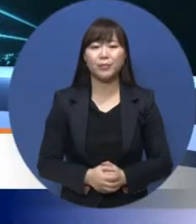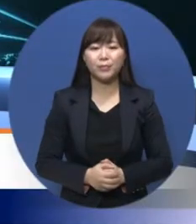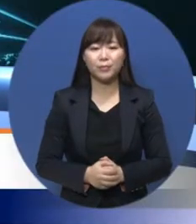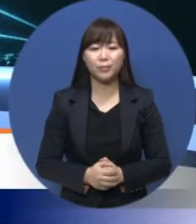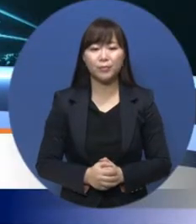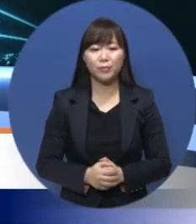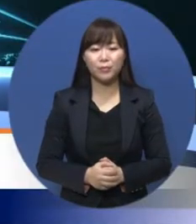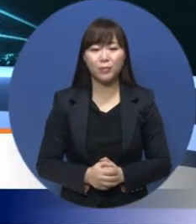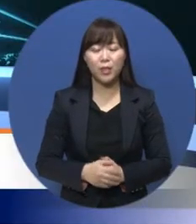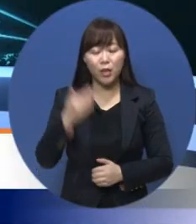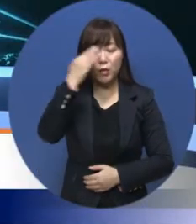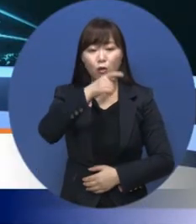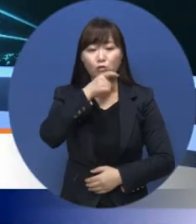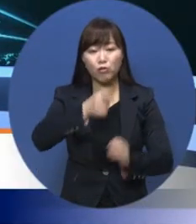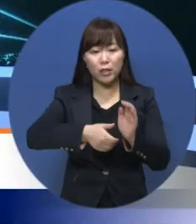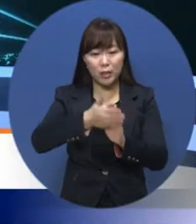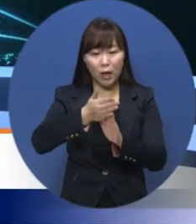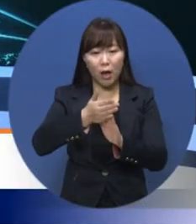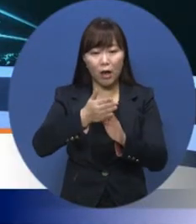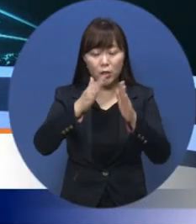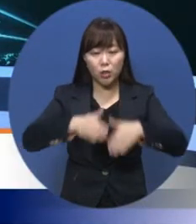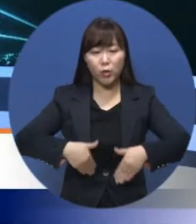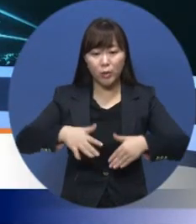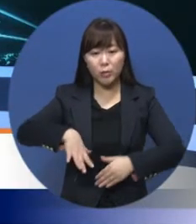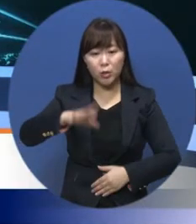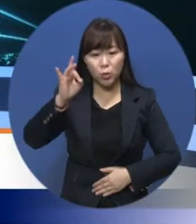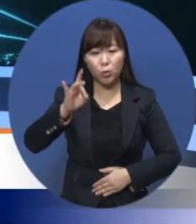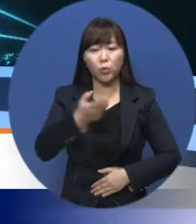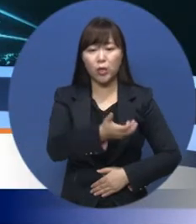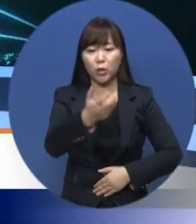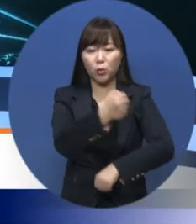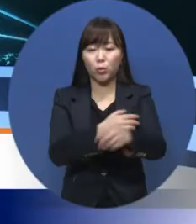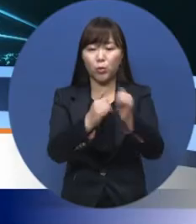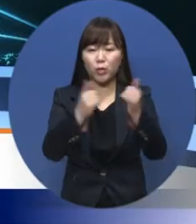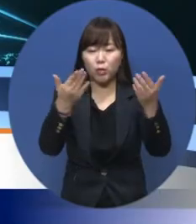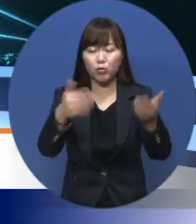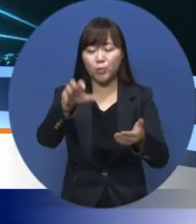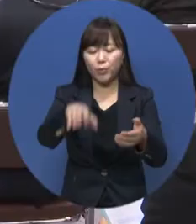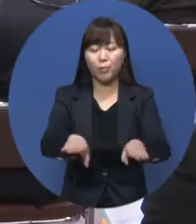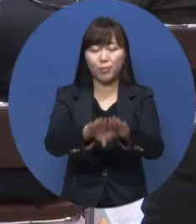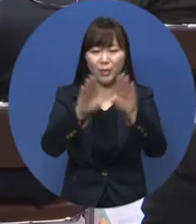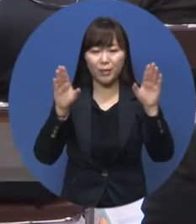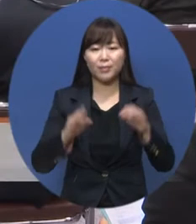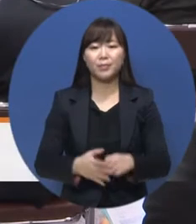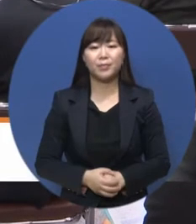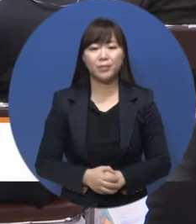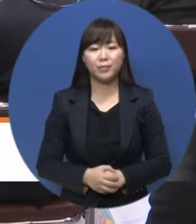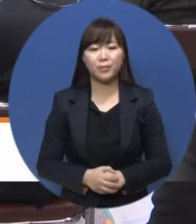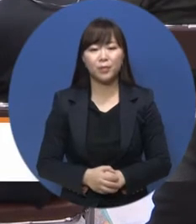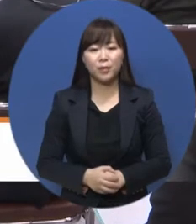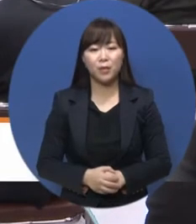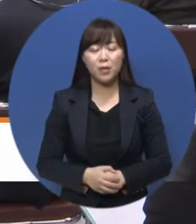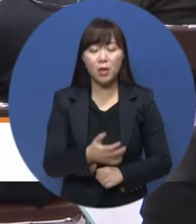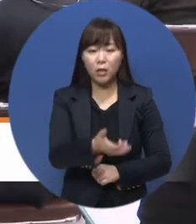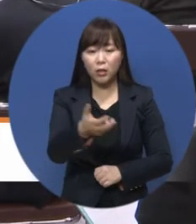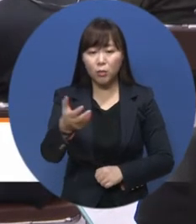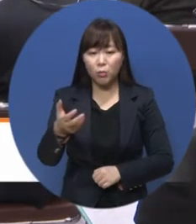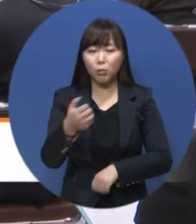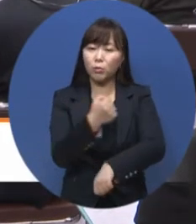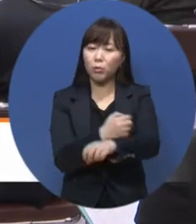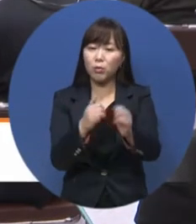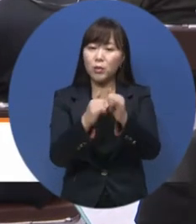전남 여수시가 전남 최초로 이동노동자 쉼터의 문을 열었습니다. 여수시가